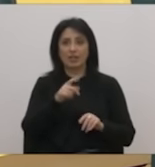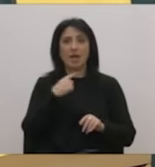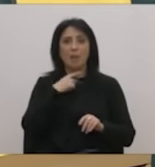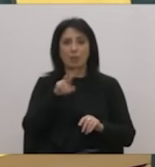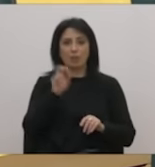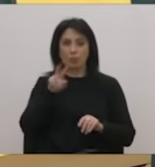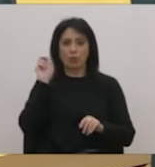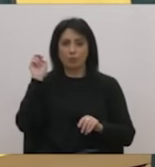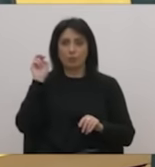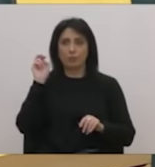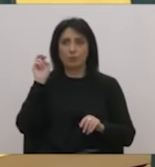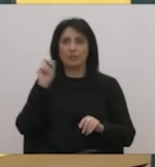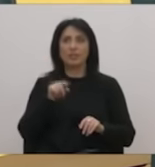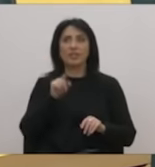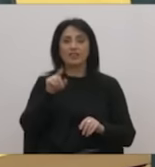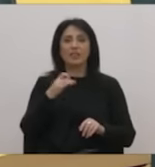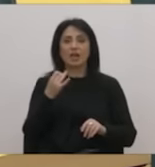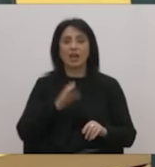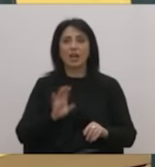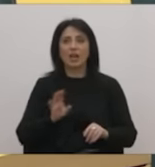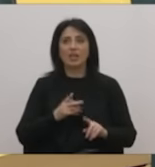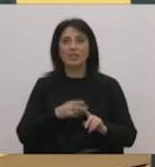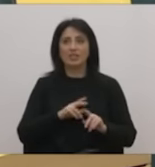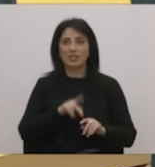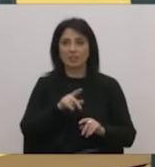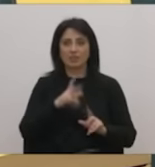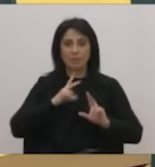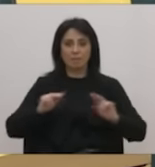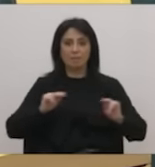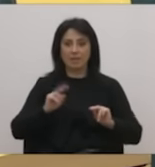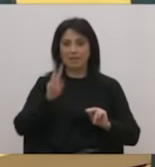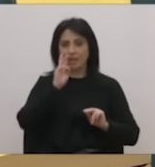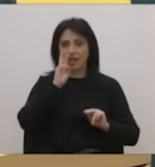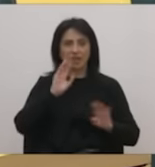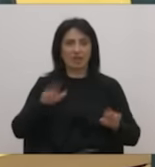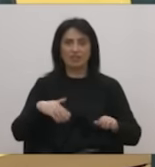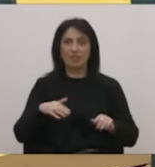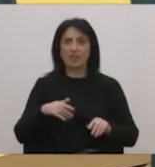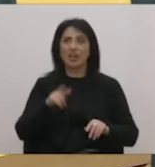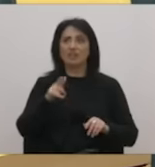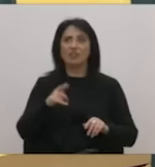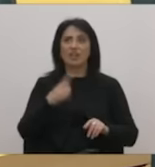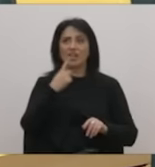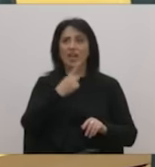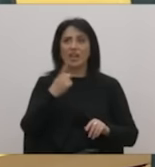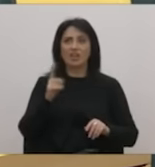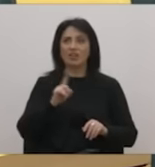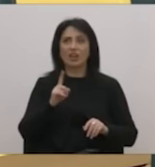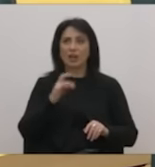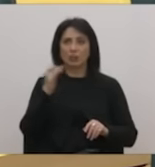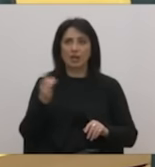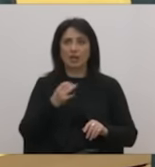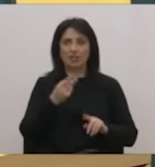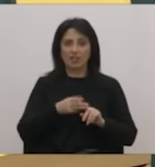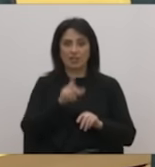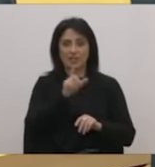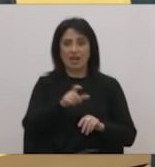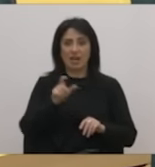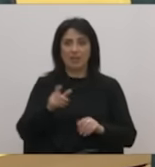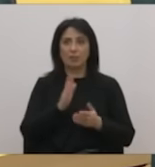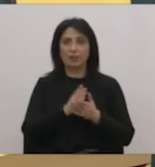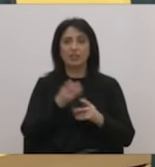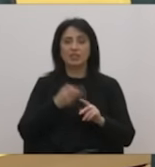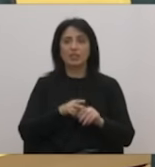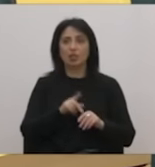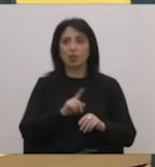ხმები. Თქვენ არ გაინტერესებთ ის რომ მასწავლებელს ხელფასი არ აქვთ. Თქვენ ერთადერთი რატომაც გაინტერესებთ ეს ადამიანები არის ის